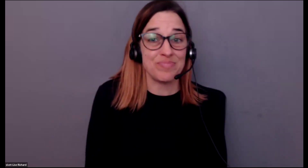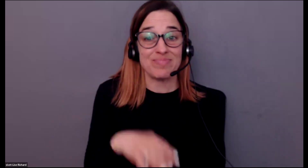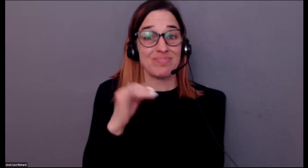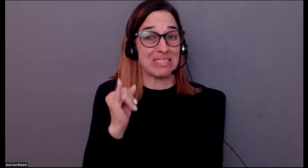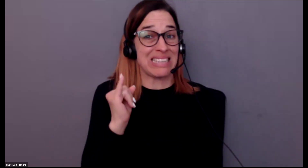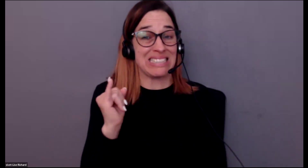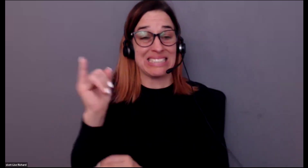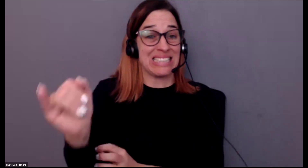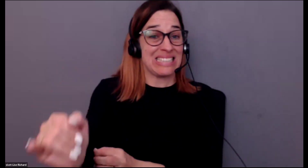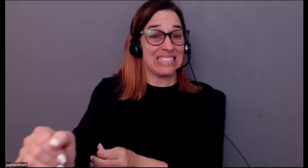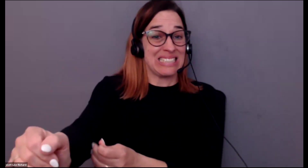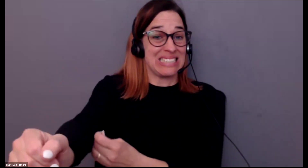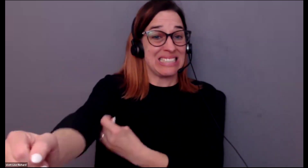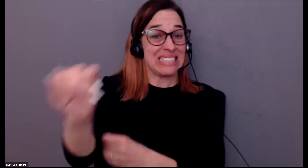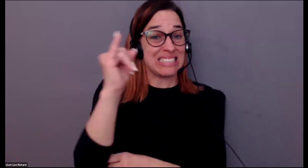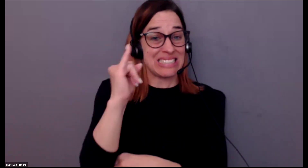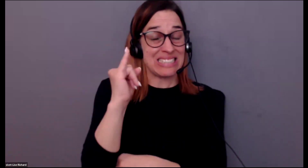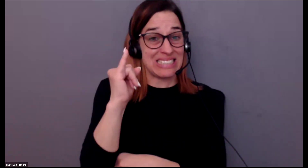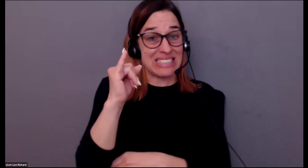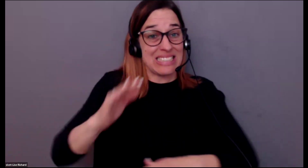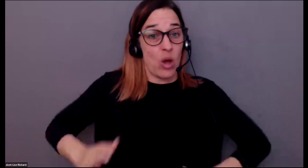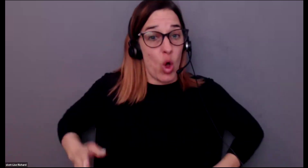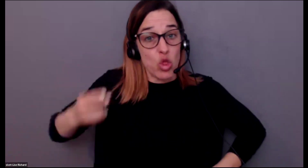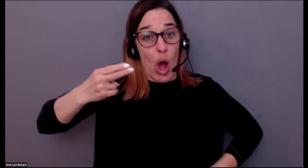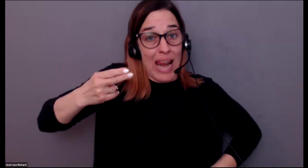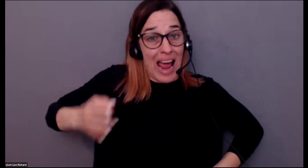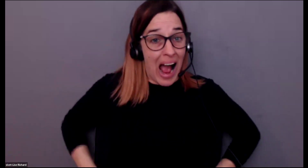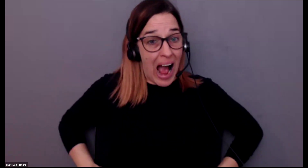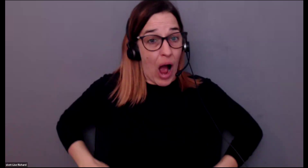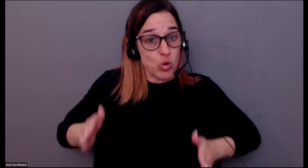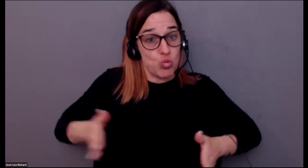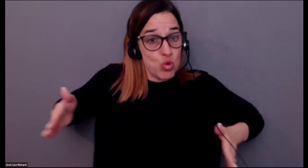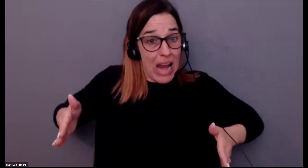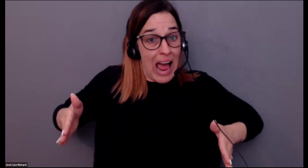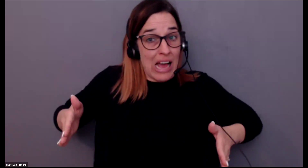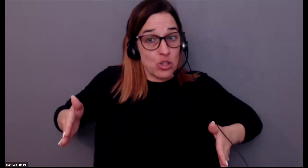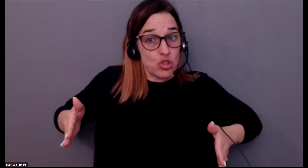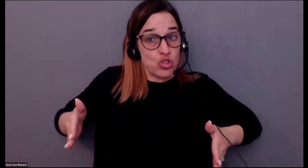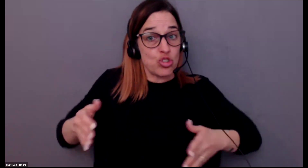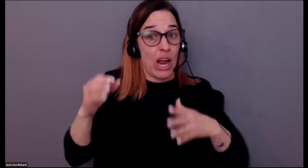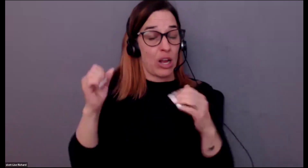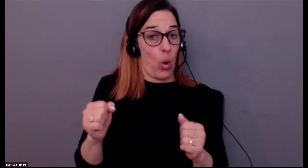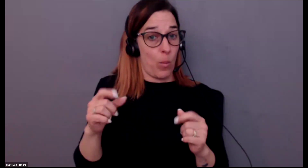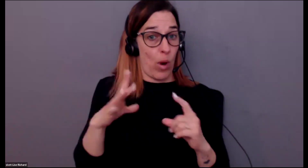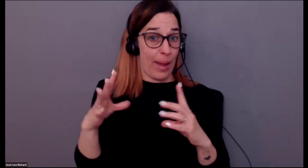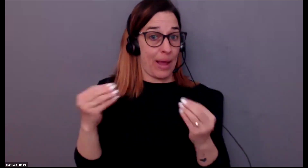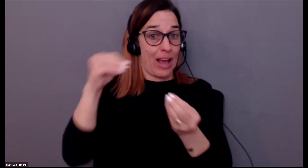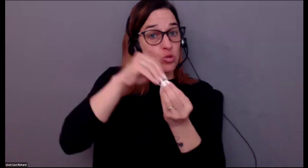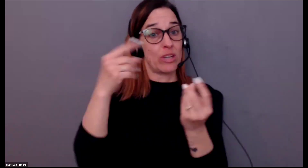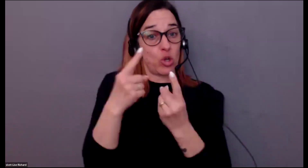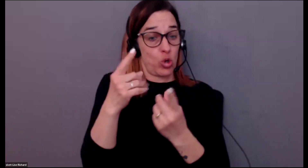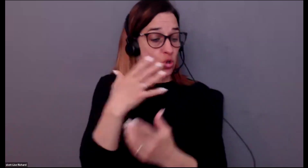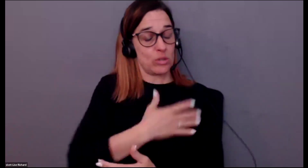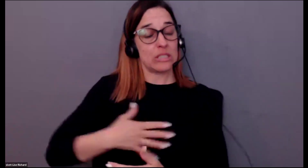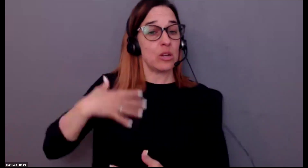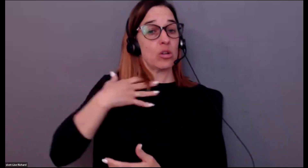Si on a les hanches plus prononcées, ben, on pourrait mettre un collet avec des froufrous et avec plus de détails au